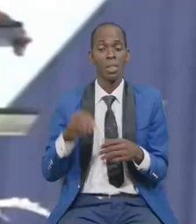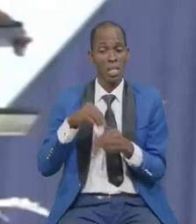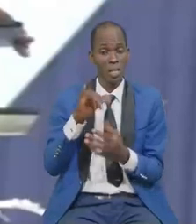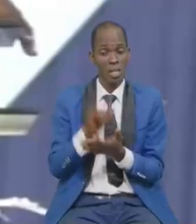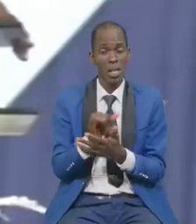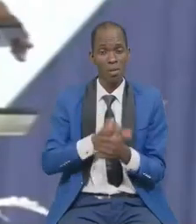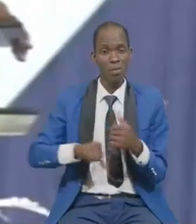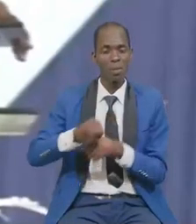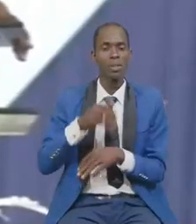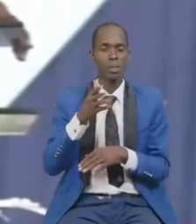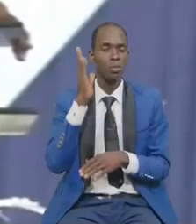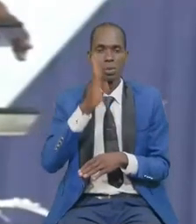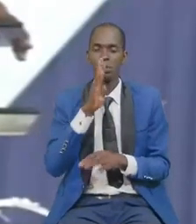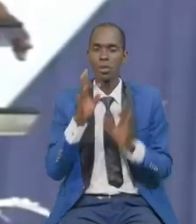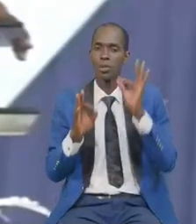aura la fécondité.